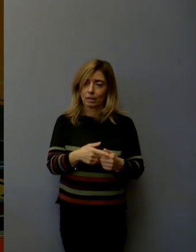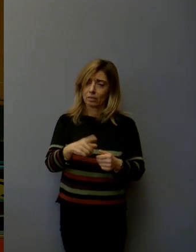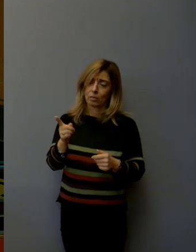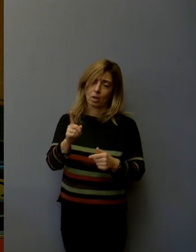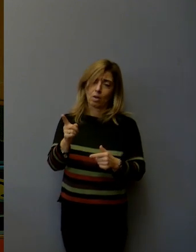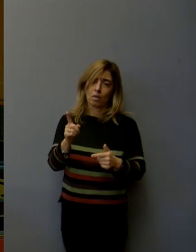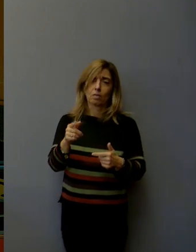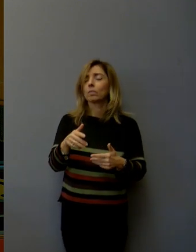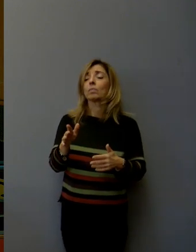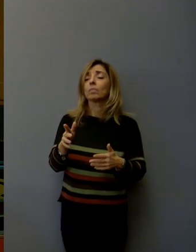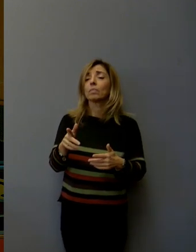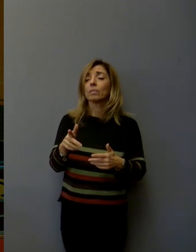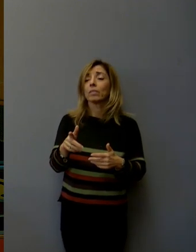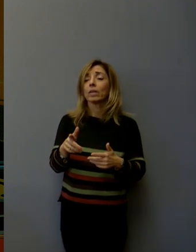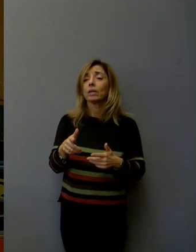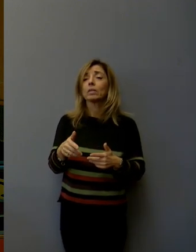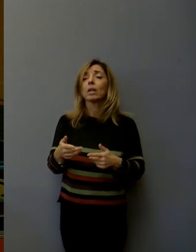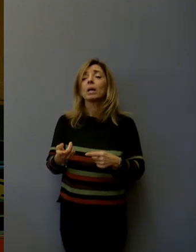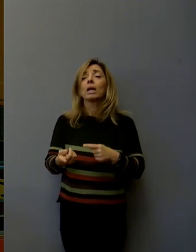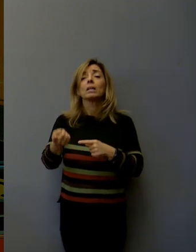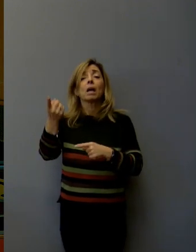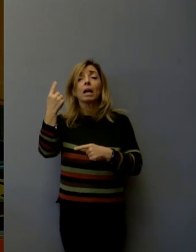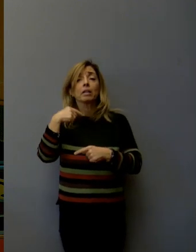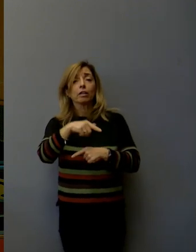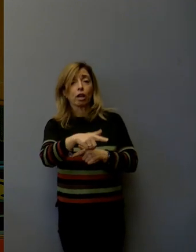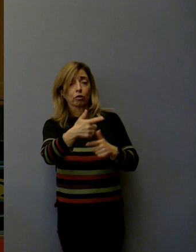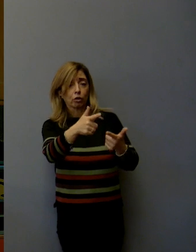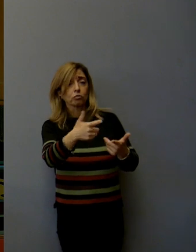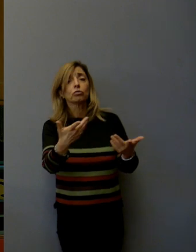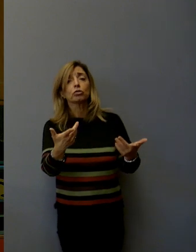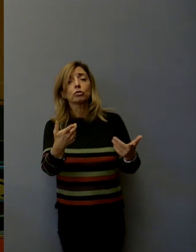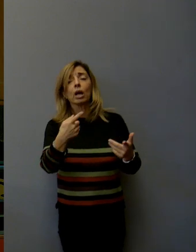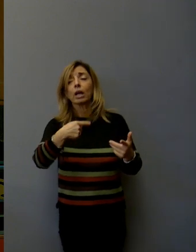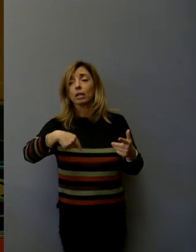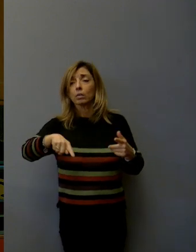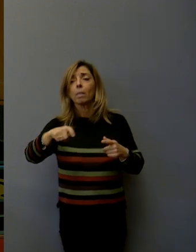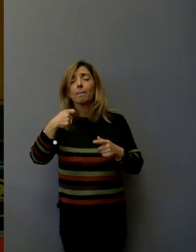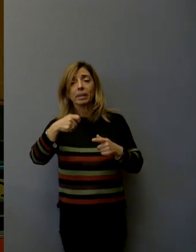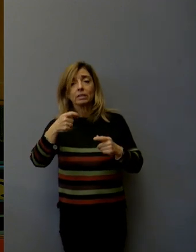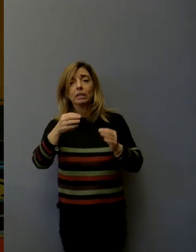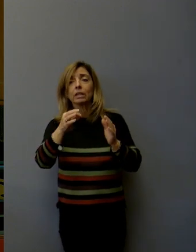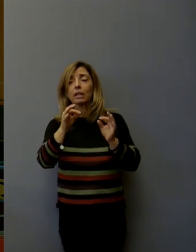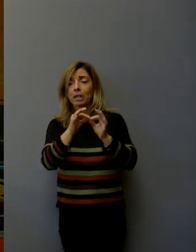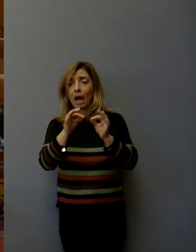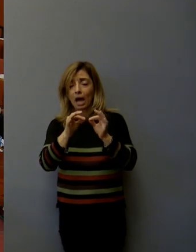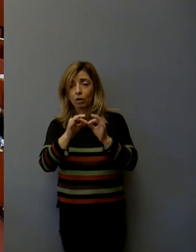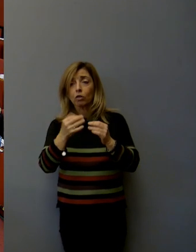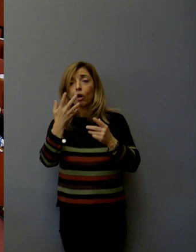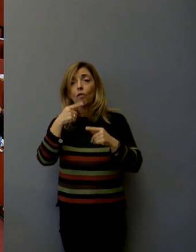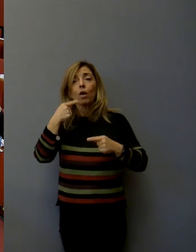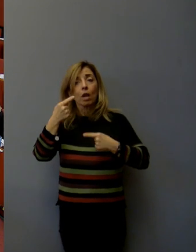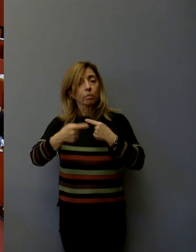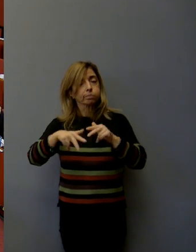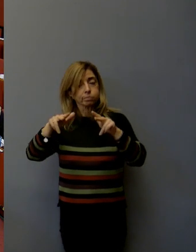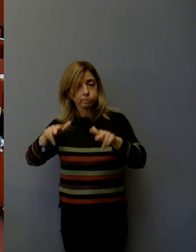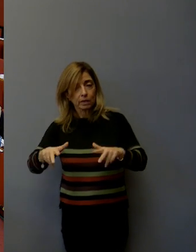Ma magari invece guardi Guardi Guardi che noi vogliamo che siano mantenuti perché è vero che